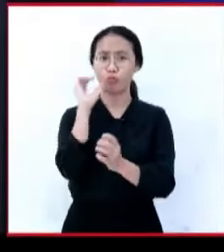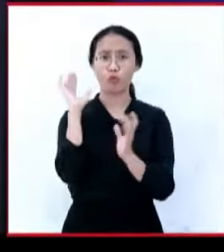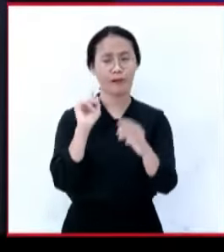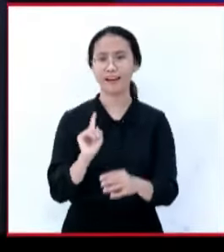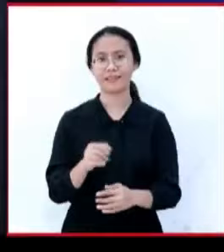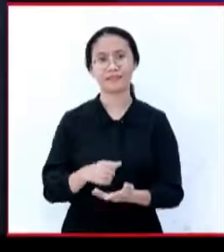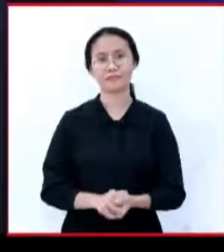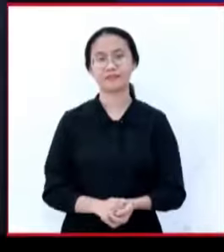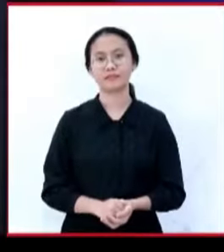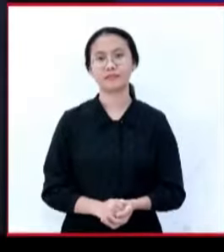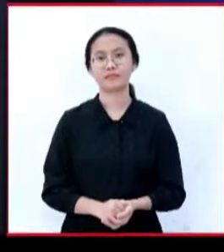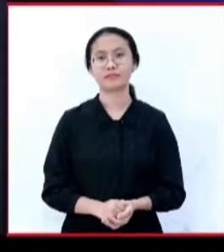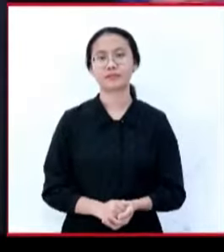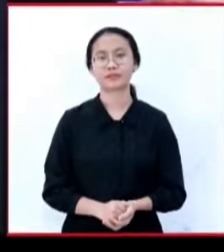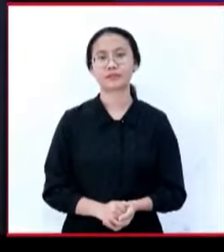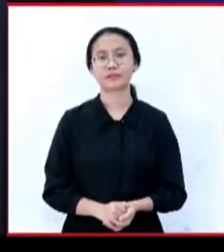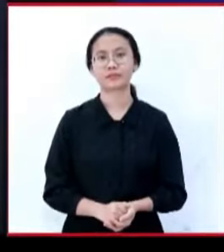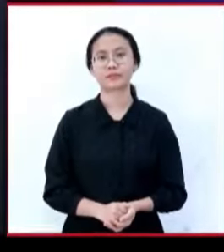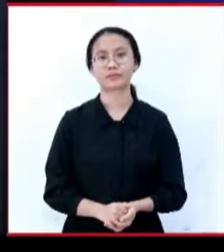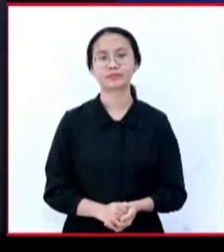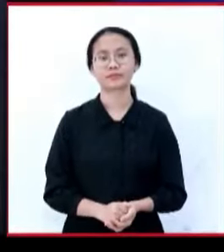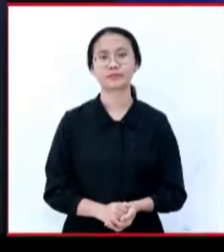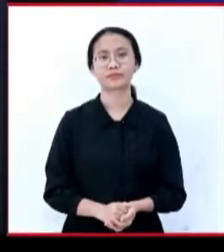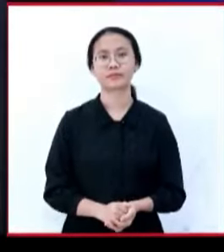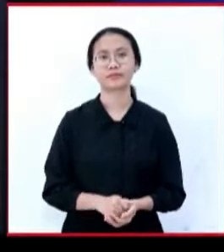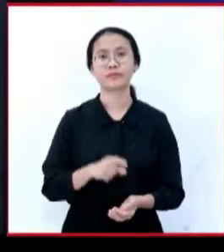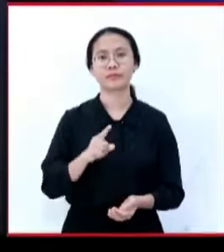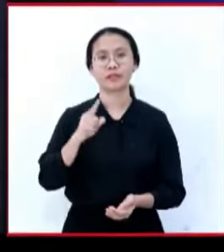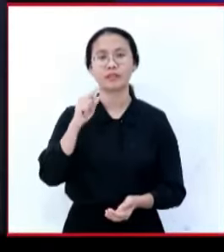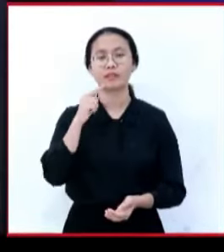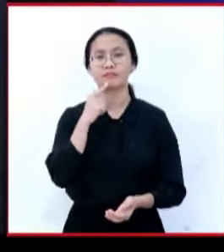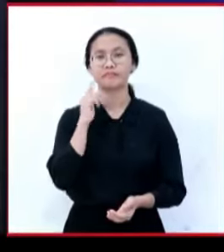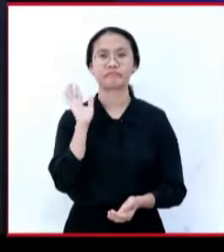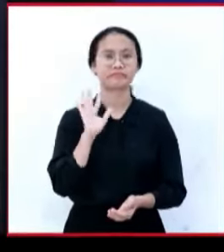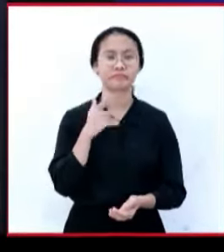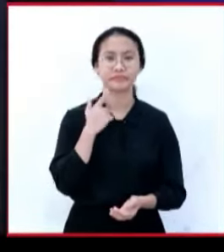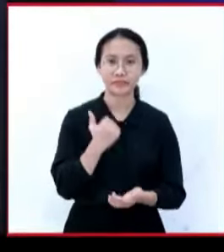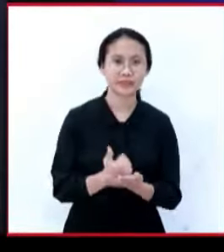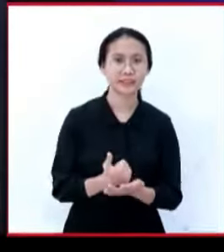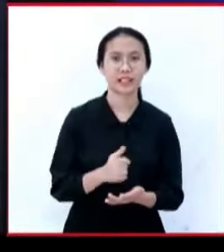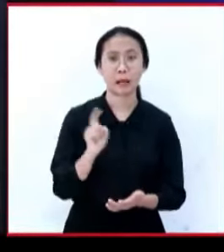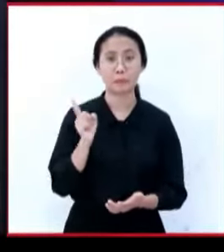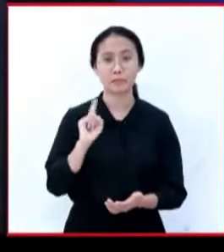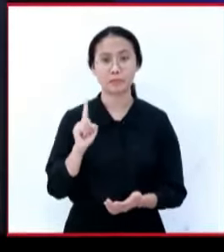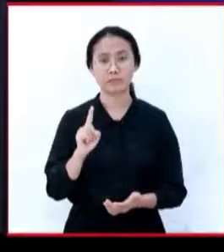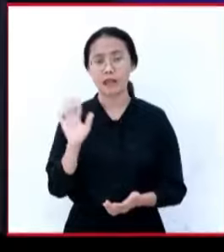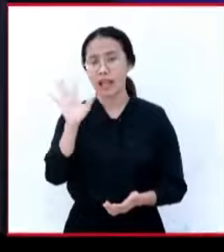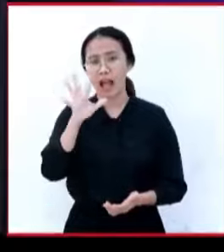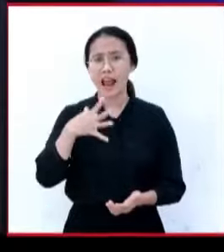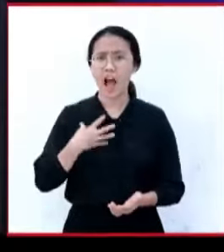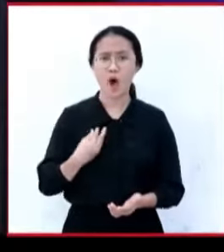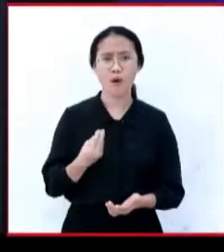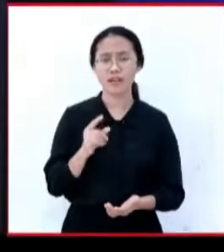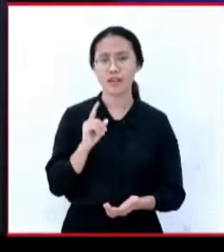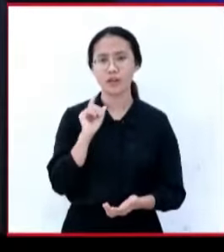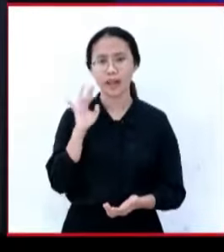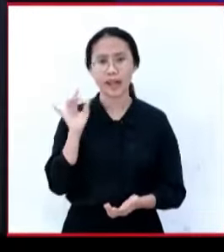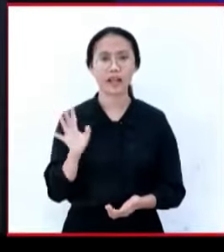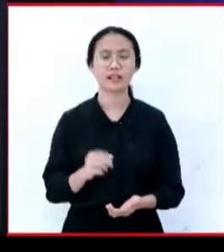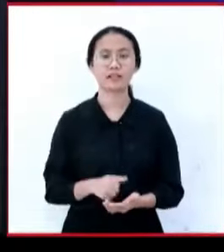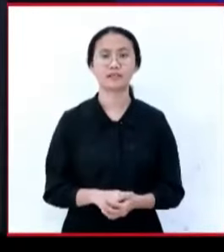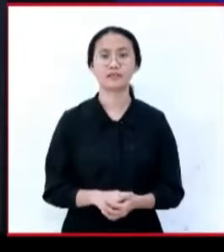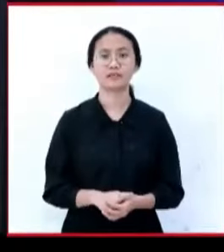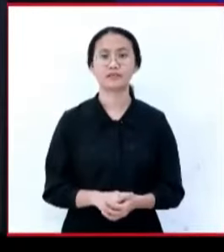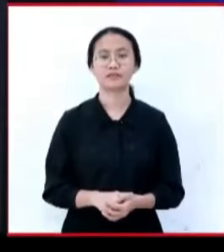di mana itu sebenarnya sesuatu yang tidak penting dan tidak perlu dikuatirkan Bagaimana jalannya sampai